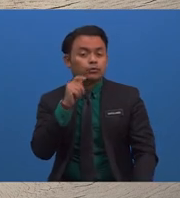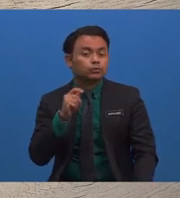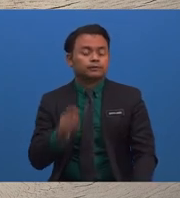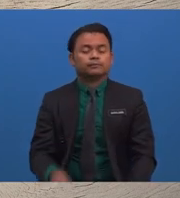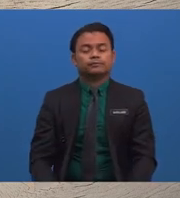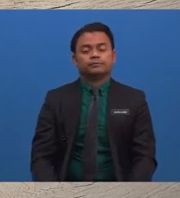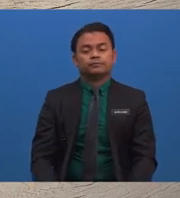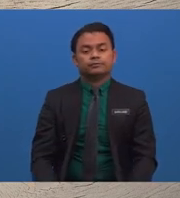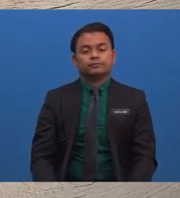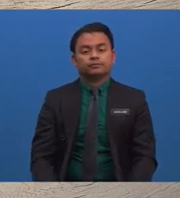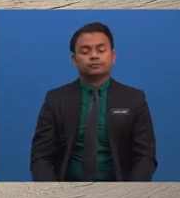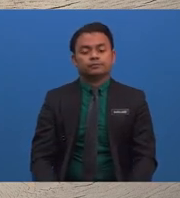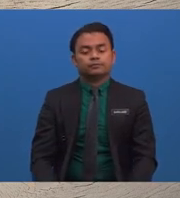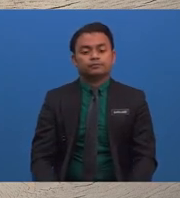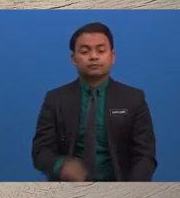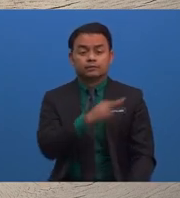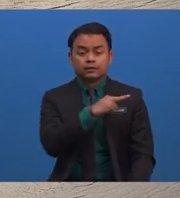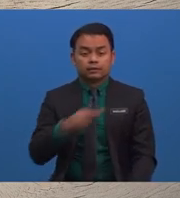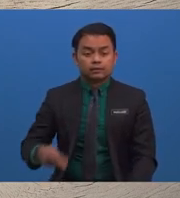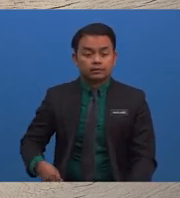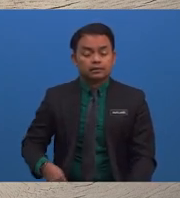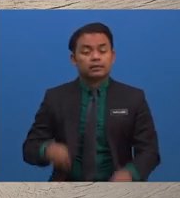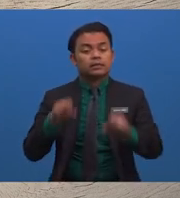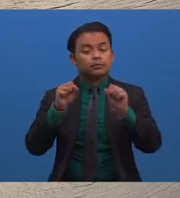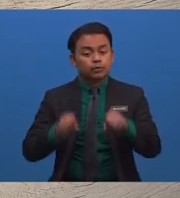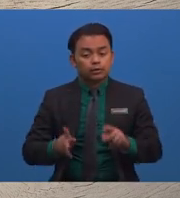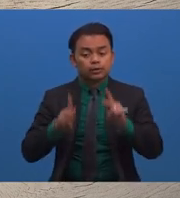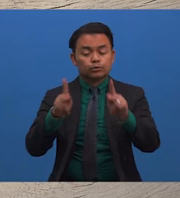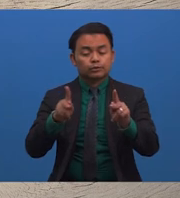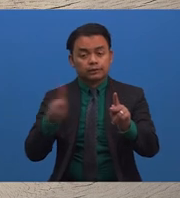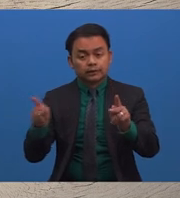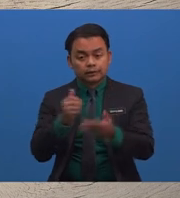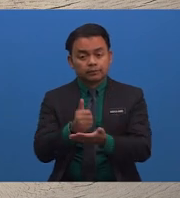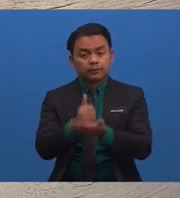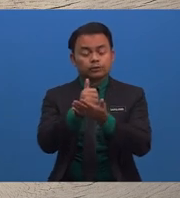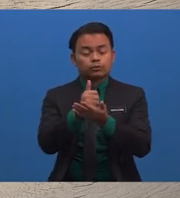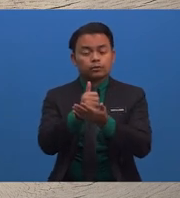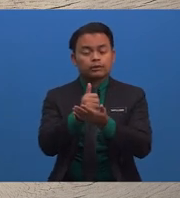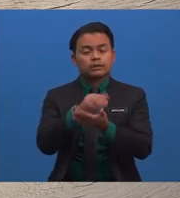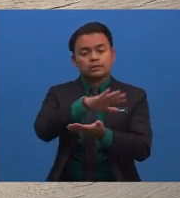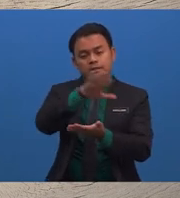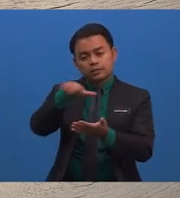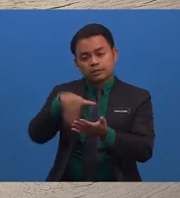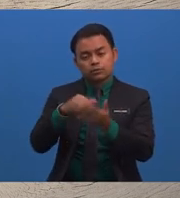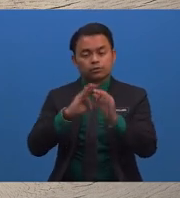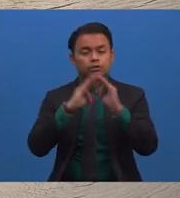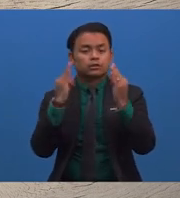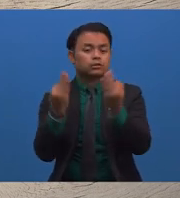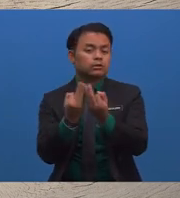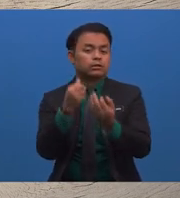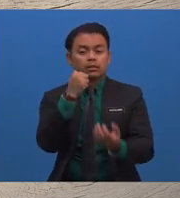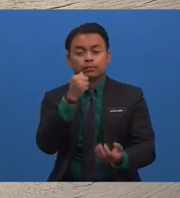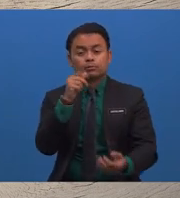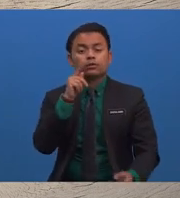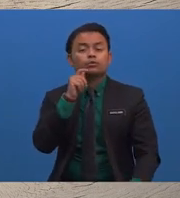Sura berkenan mengurniakan bantuan kepada seluruh keluarga Mak Tua.